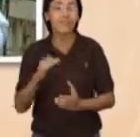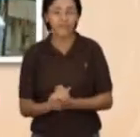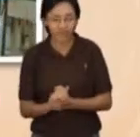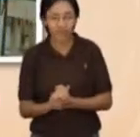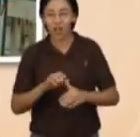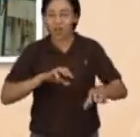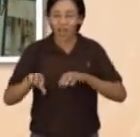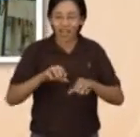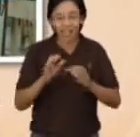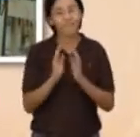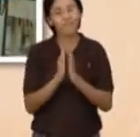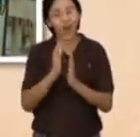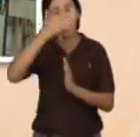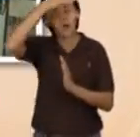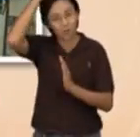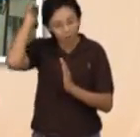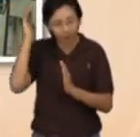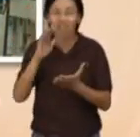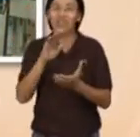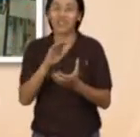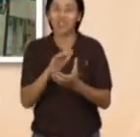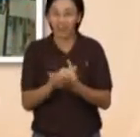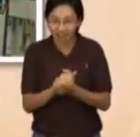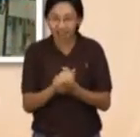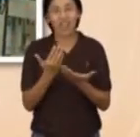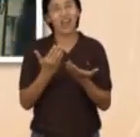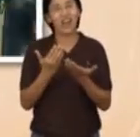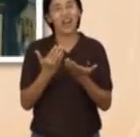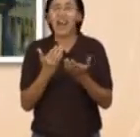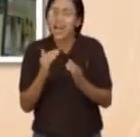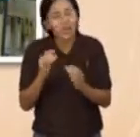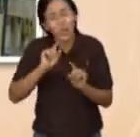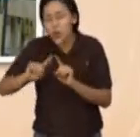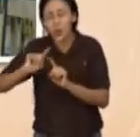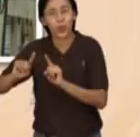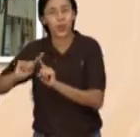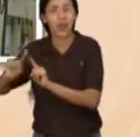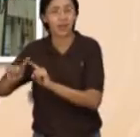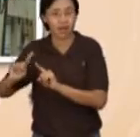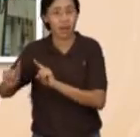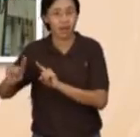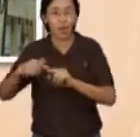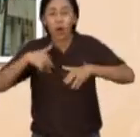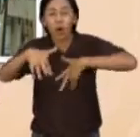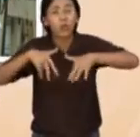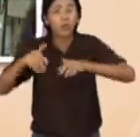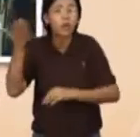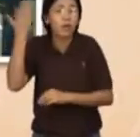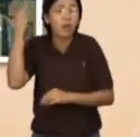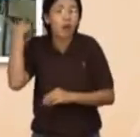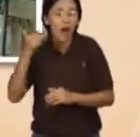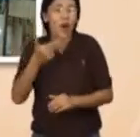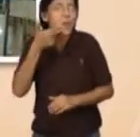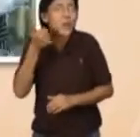จัดงานบวชงานแต่งนะฮะจัดพิธีใหญ่โตต่างๆเนี่ยส่วนมากแล้วเนี่ยเขาจะทำขน